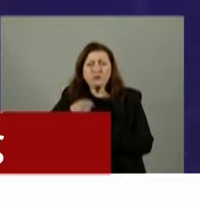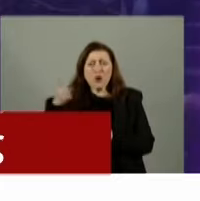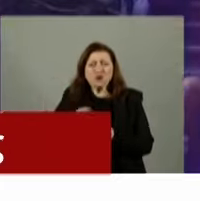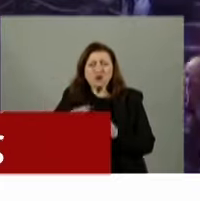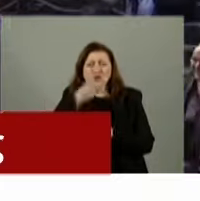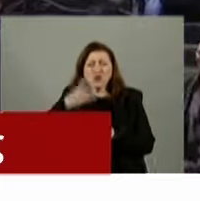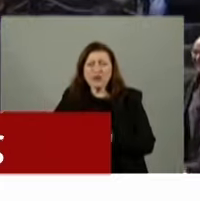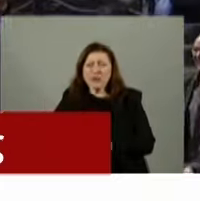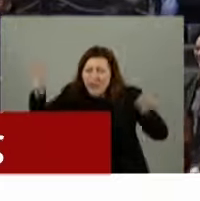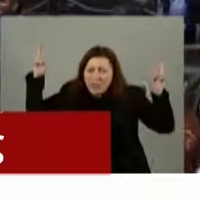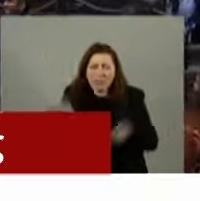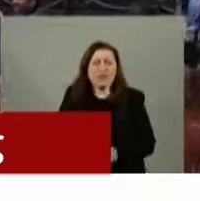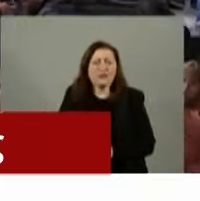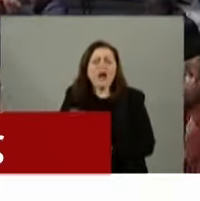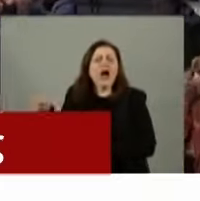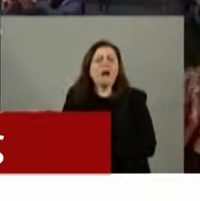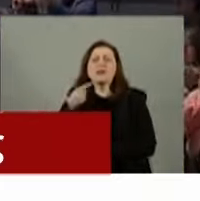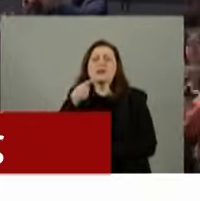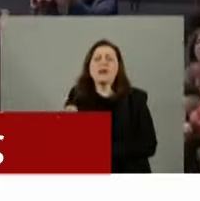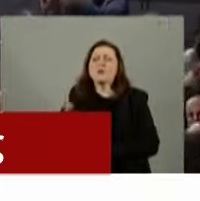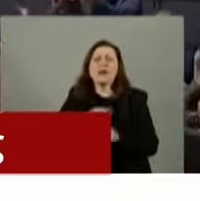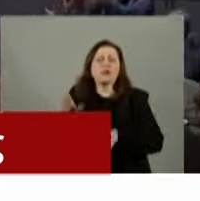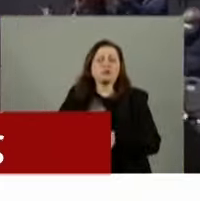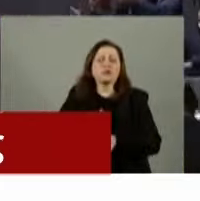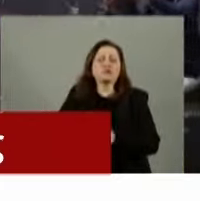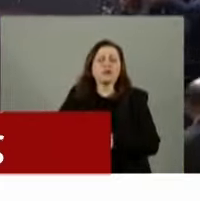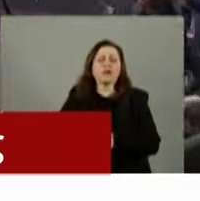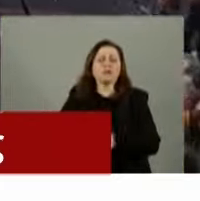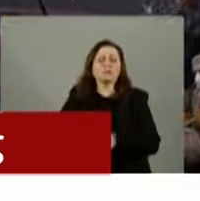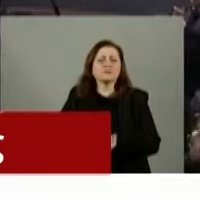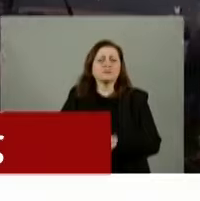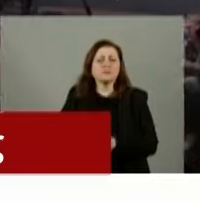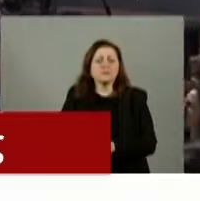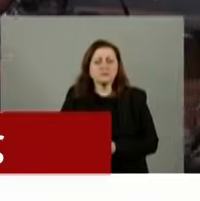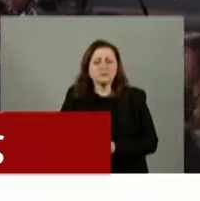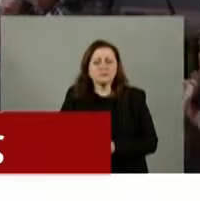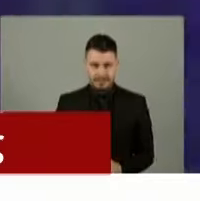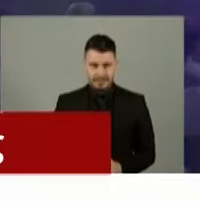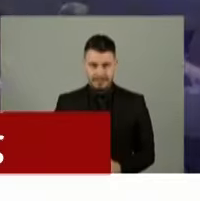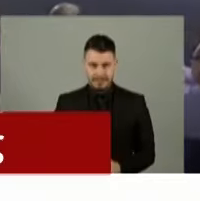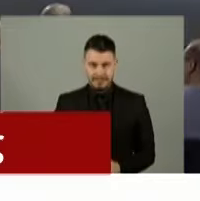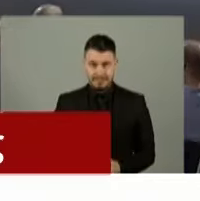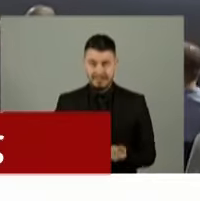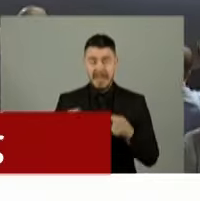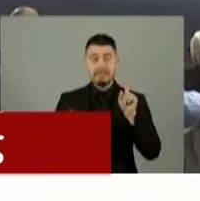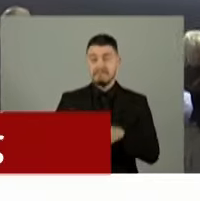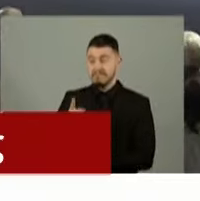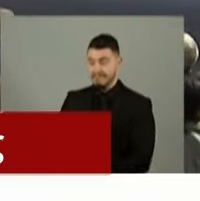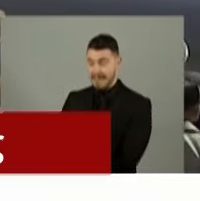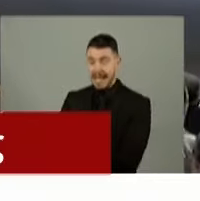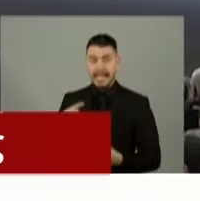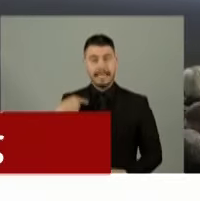του βγει αυτό του κύριου Ανδρουλάκη είναι άλλο θέμα, γιατί και μέσα στο κόμμα του υπάρχουν πάρα πολλές ανησυχίες, διαφωνίες, προβληματισμοί για το αν ήταν σωστό αυτό που